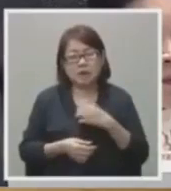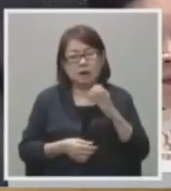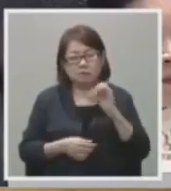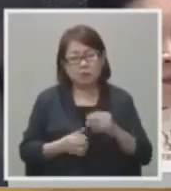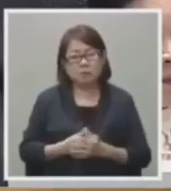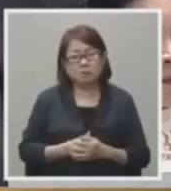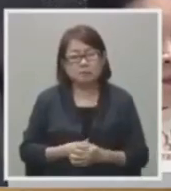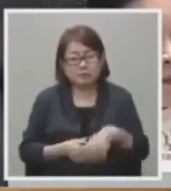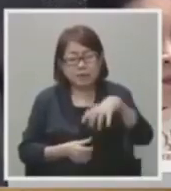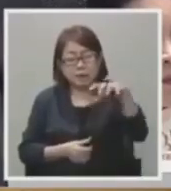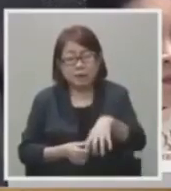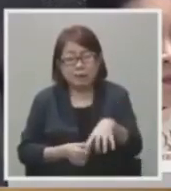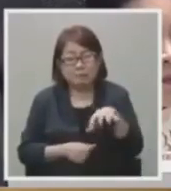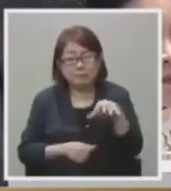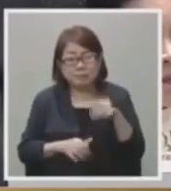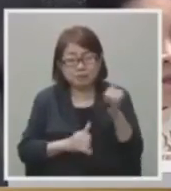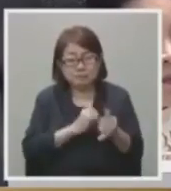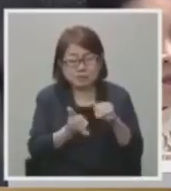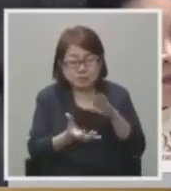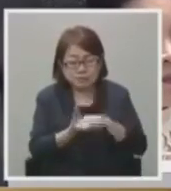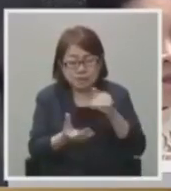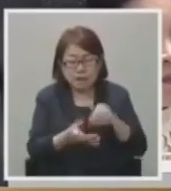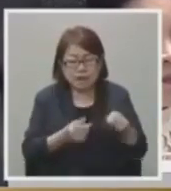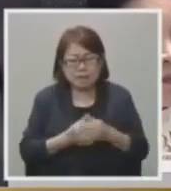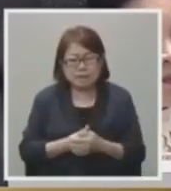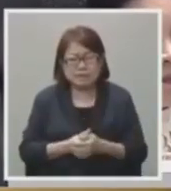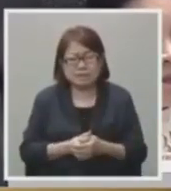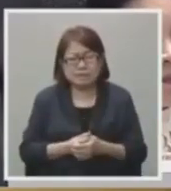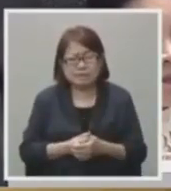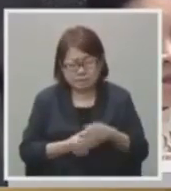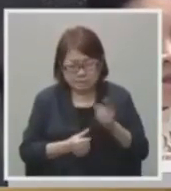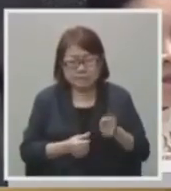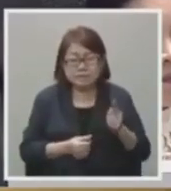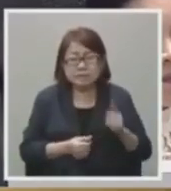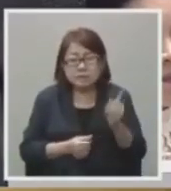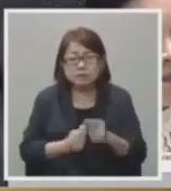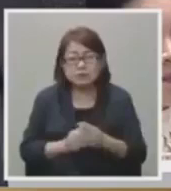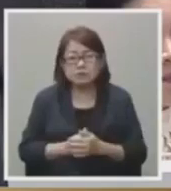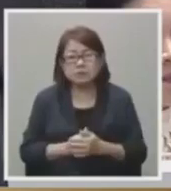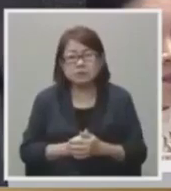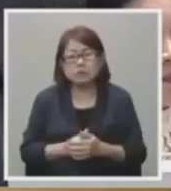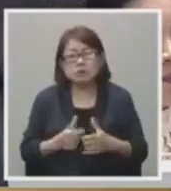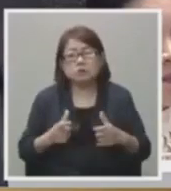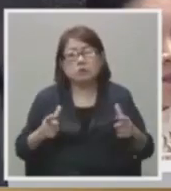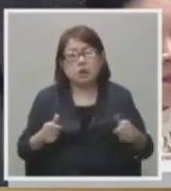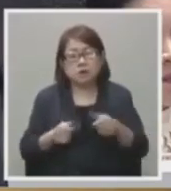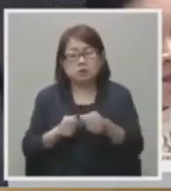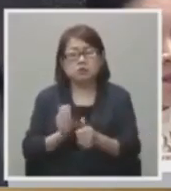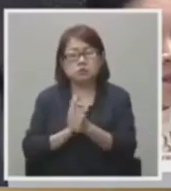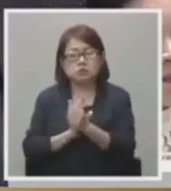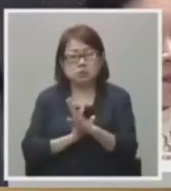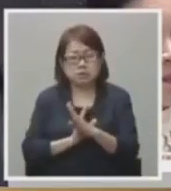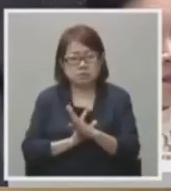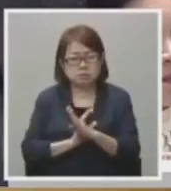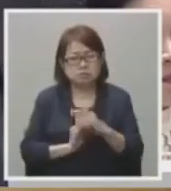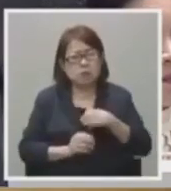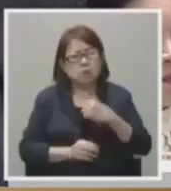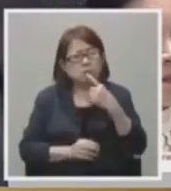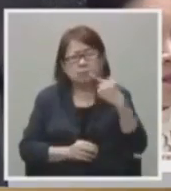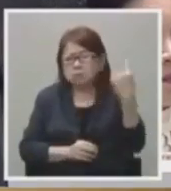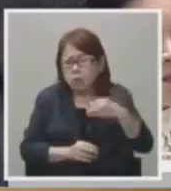บ่อนการพนันที่น่าเกลียดที่สุดอยู่ที่จังหวัดอุบลผมพูดหลายครั้งพอผมเลิก